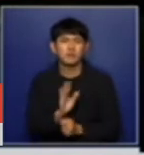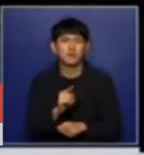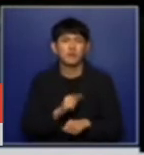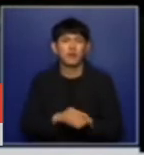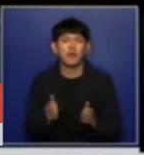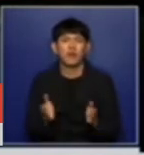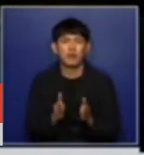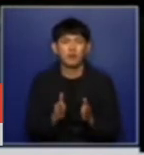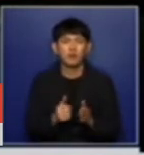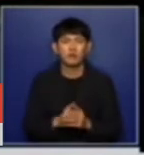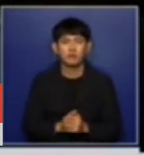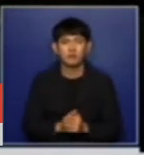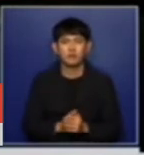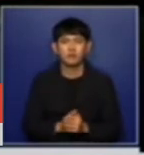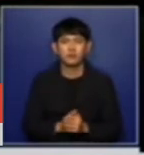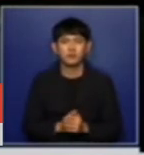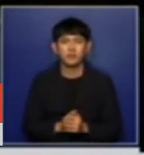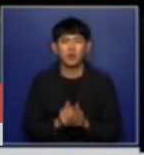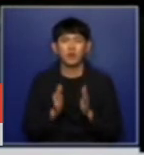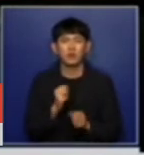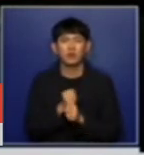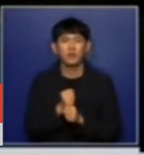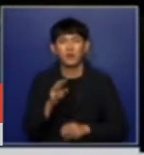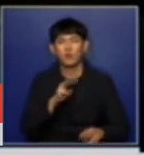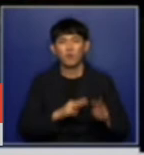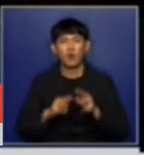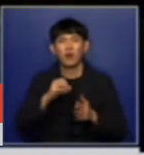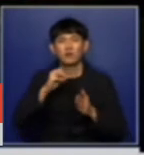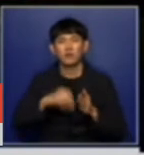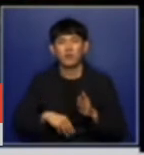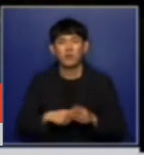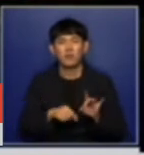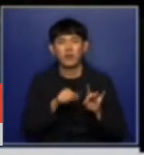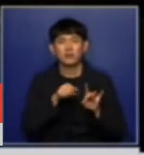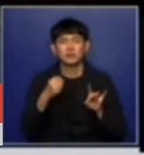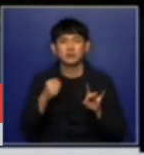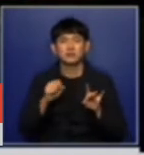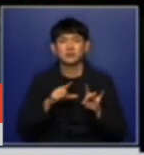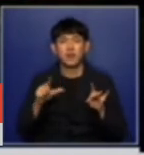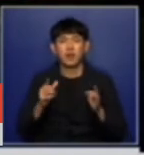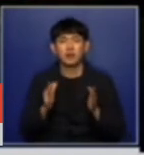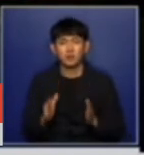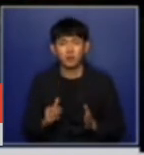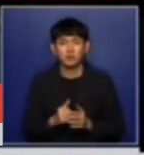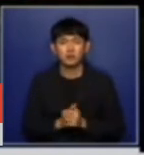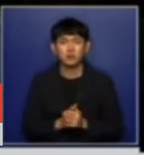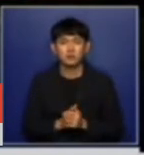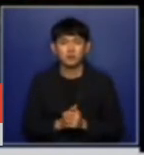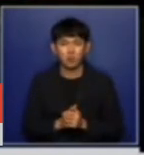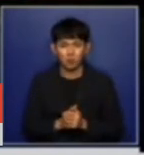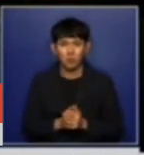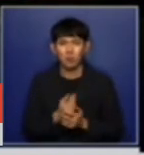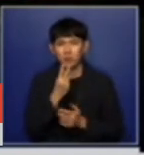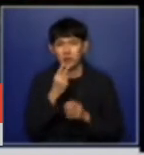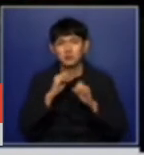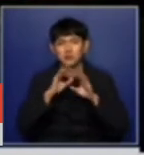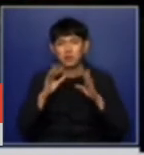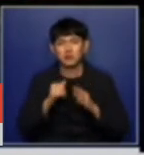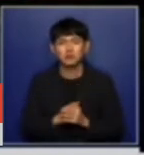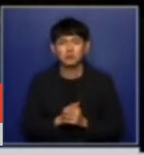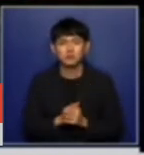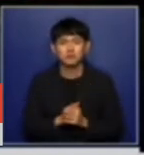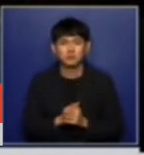ำกัดคนตกงาน 8-10 ล้านคนท่านรัฐมนตรีประเสริฐจากโคราชได้ฉายภาพให้เห็นชัดเรื่องรา